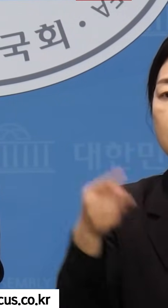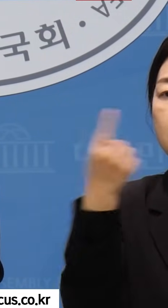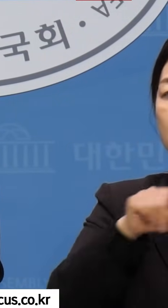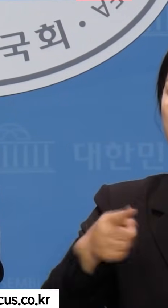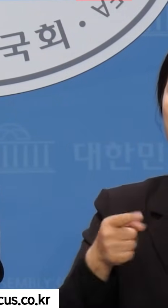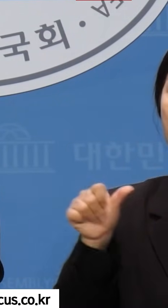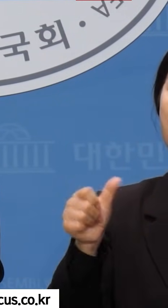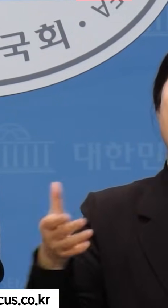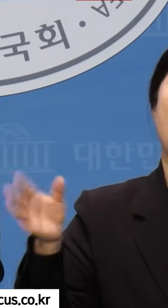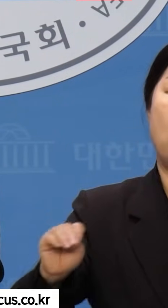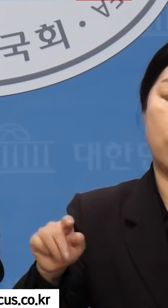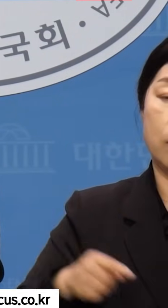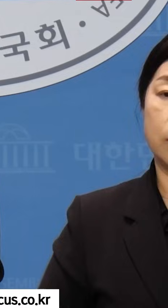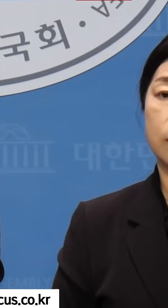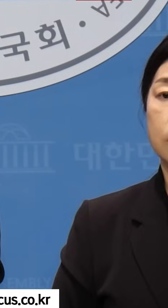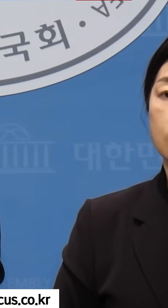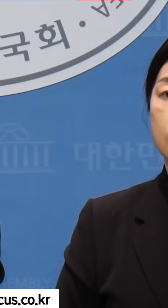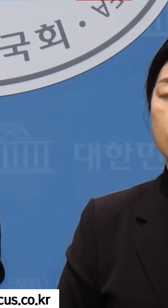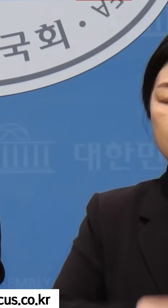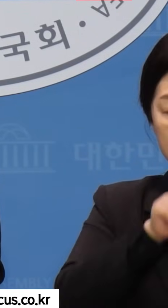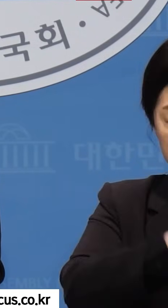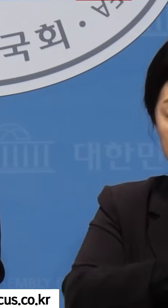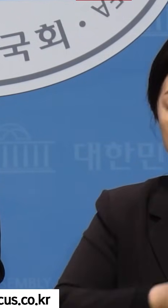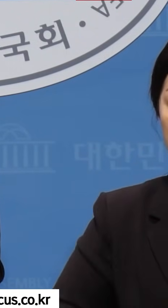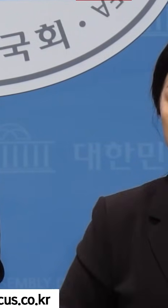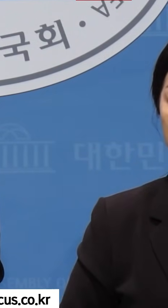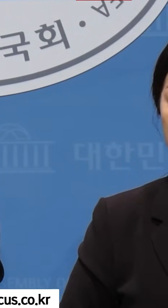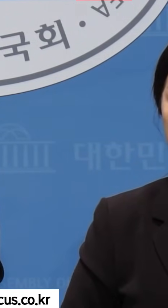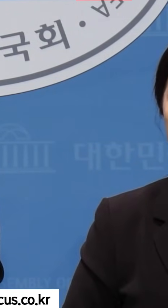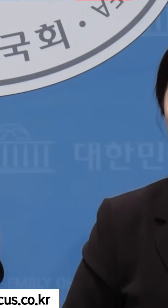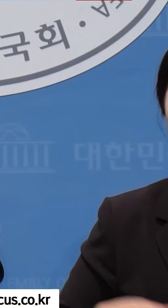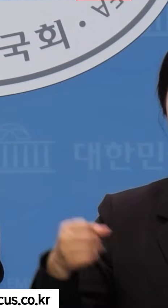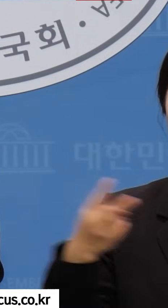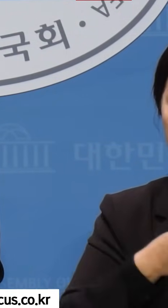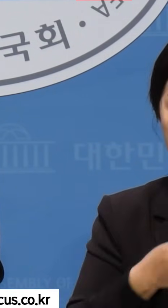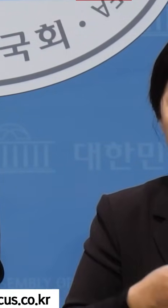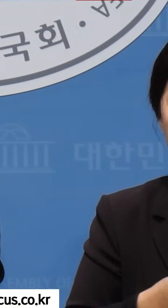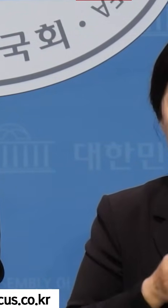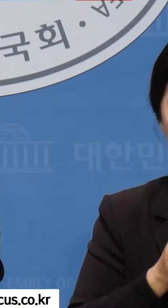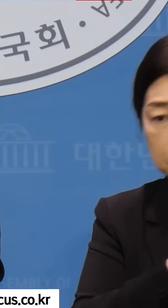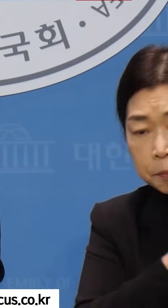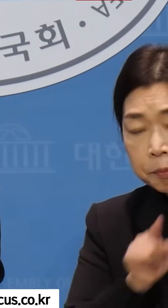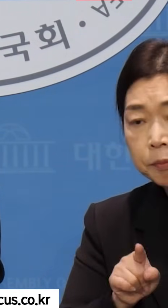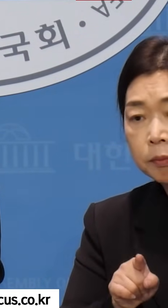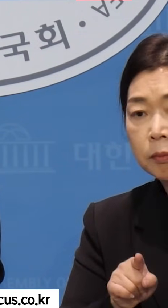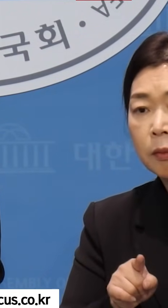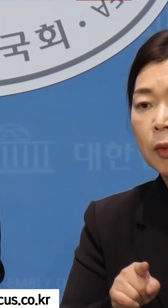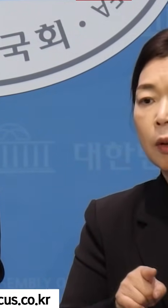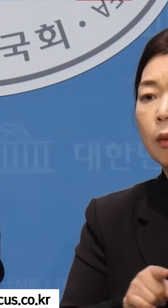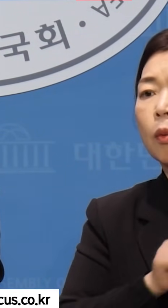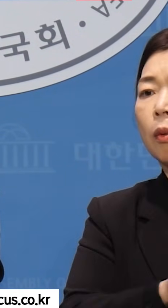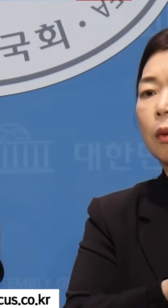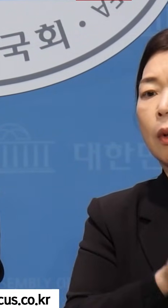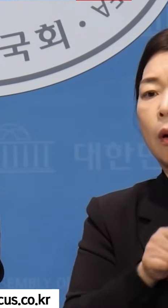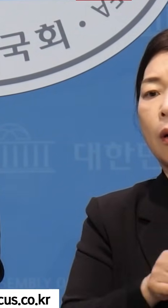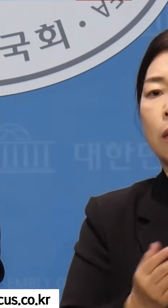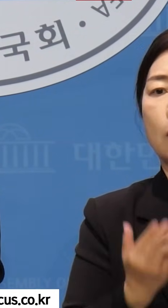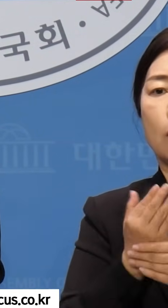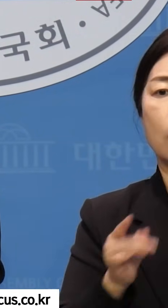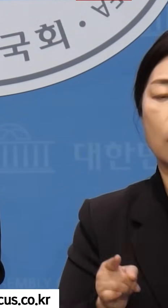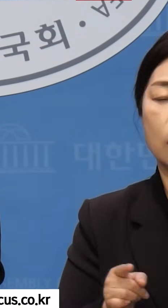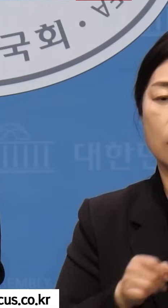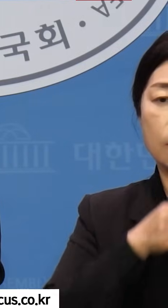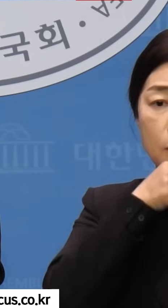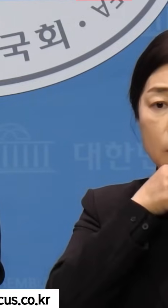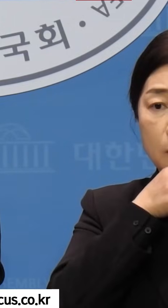1,105억 또 있죠. 2차로 어려울 때 브릿지 머니가 또 들어갑니다. 명동